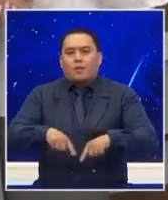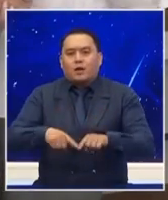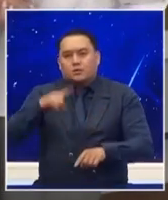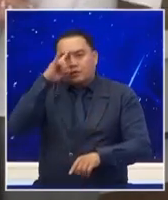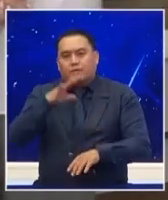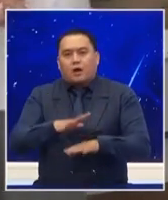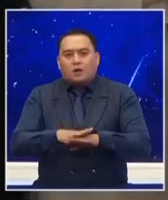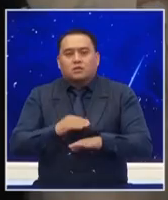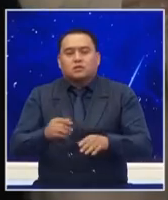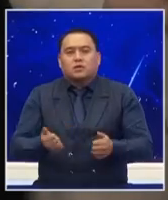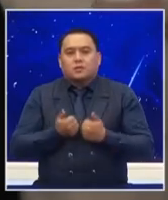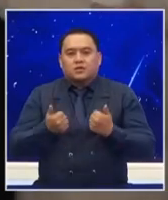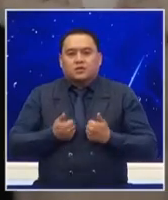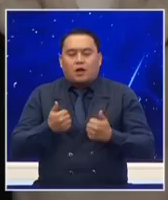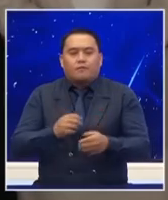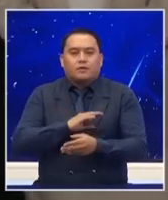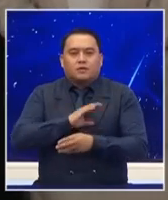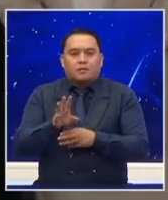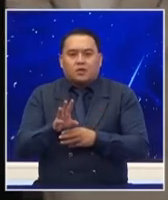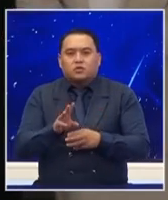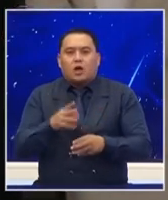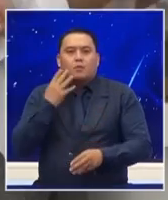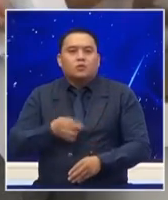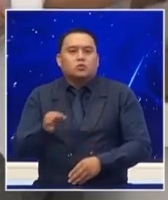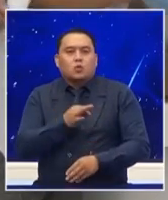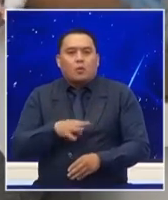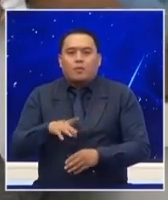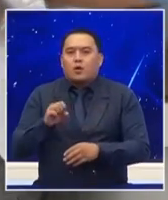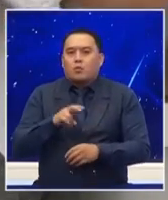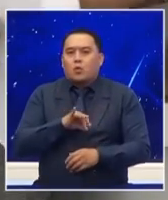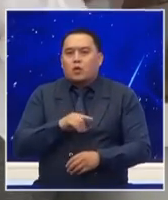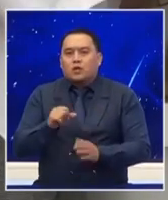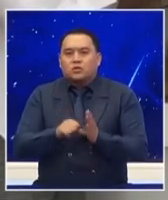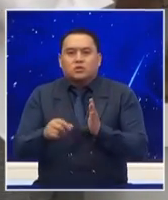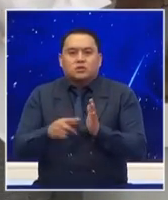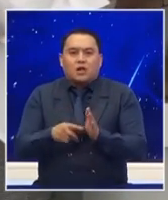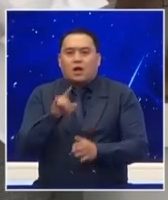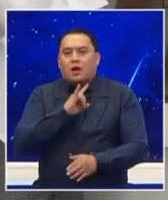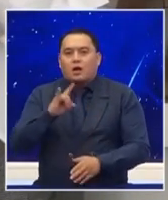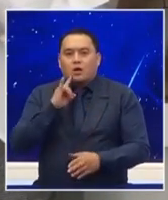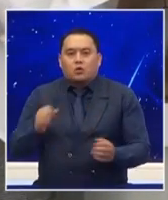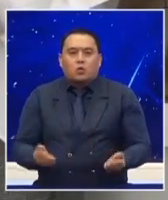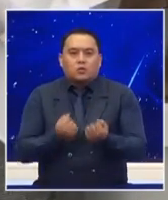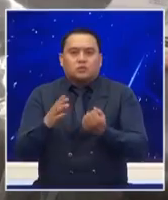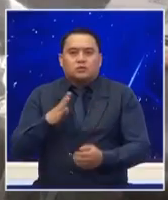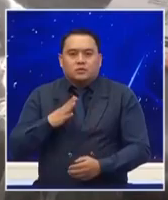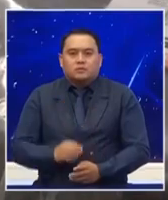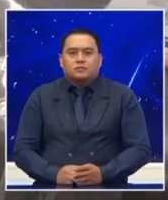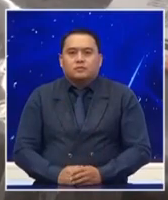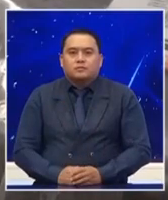айтып істеріне табыс тіледі. Жалпы жоба аясында Алматы мен Ақмола облыстарында 68 әйелге қолдау көрсетіледі.